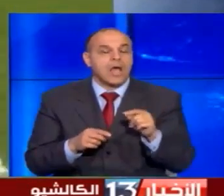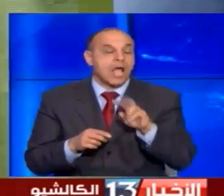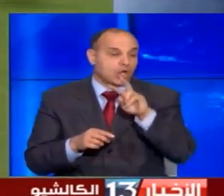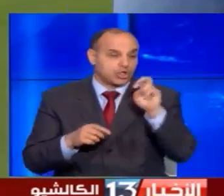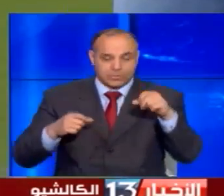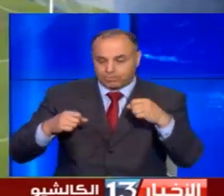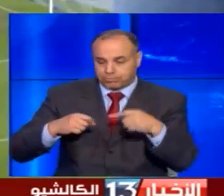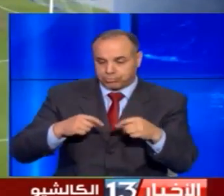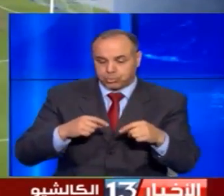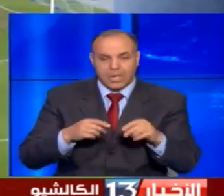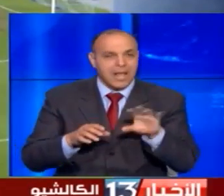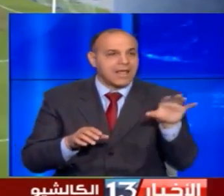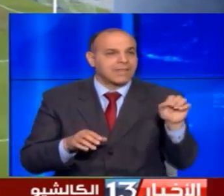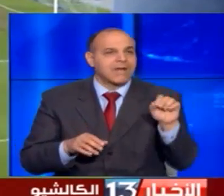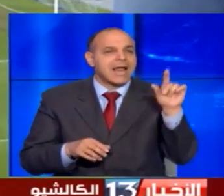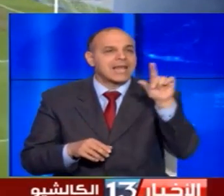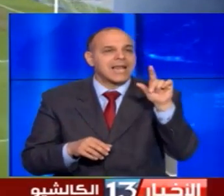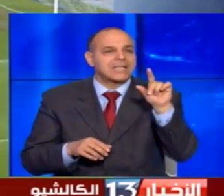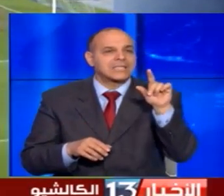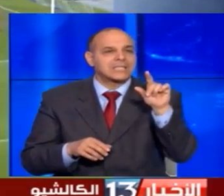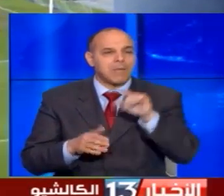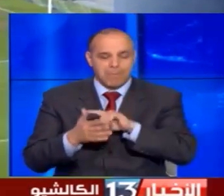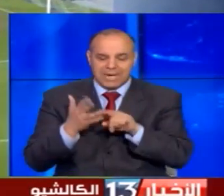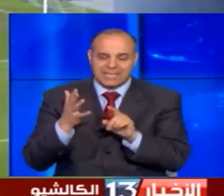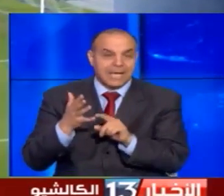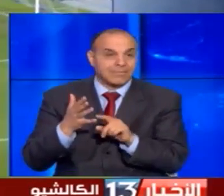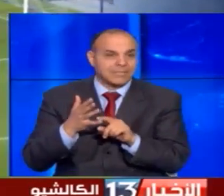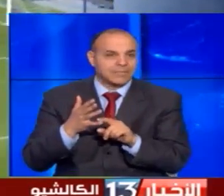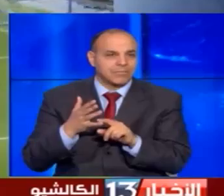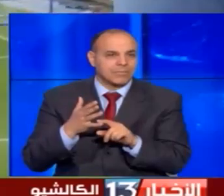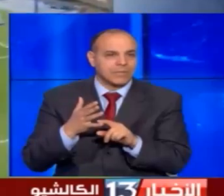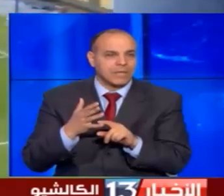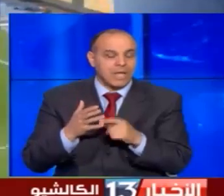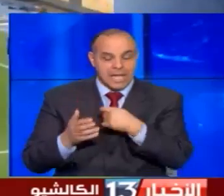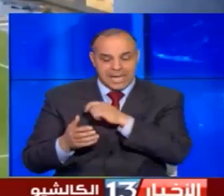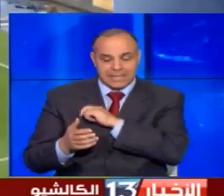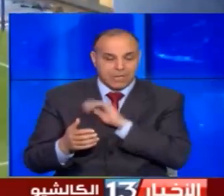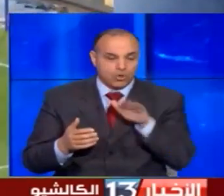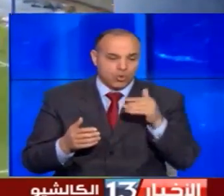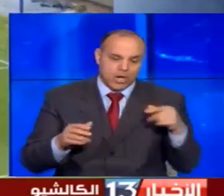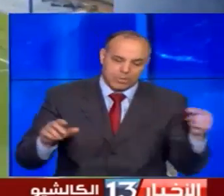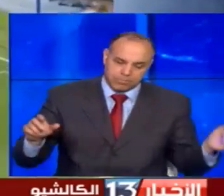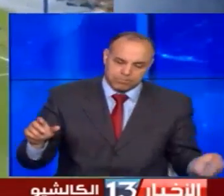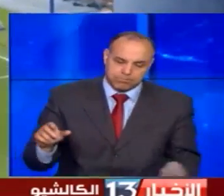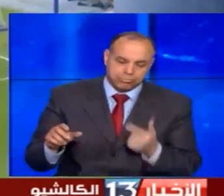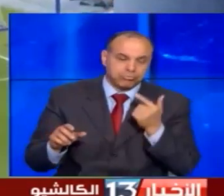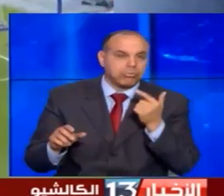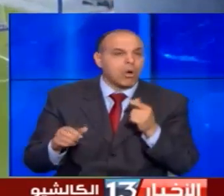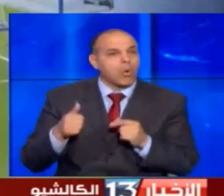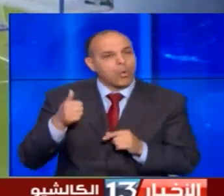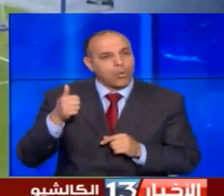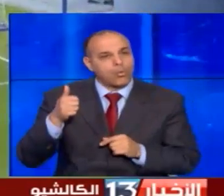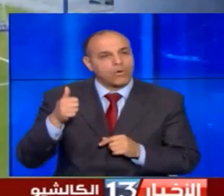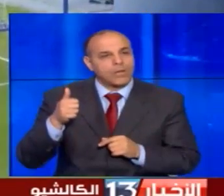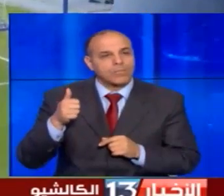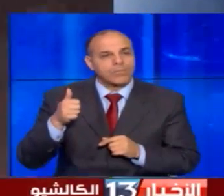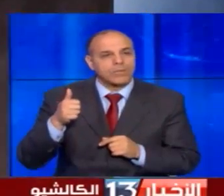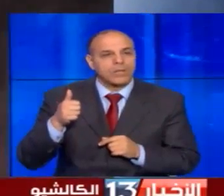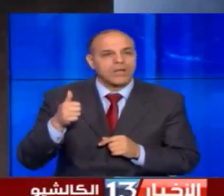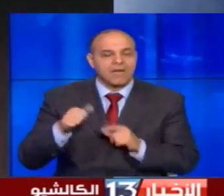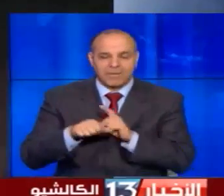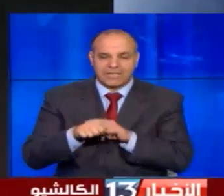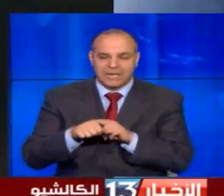20 أمام ضيفه لازيو صاحب المركز الخامس. الإسباني خوسيه كايخان تمكن من هزي شباك الضيوف منذ